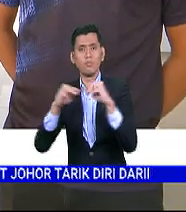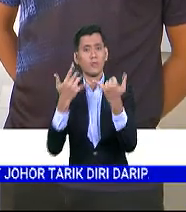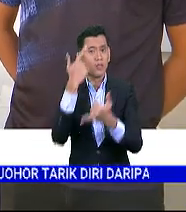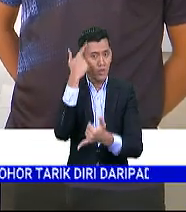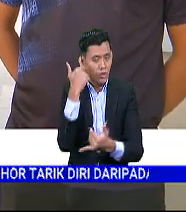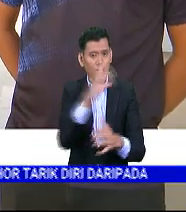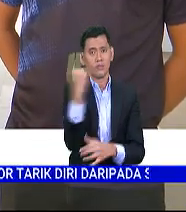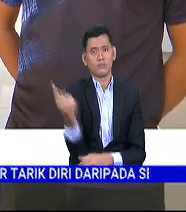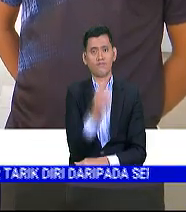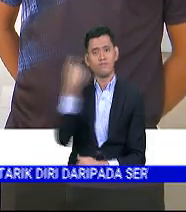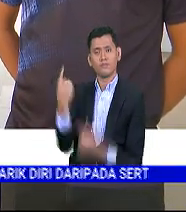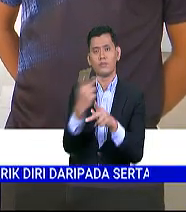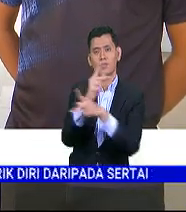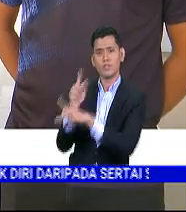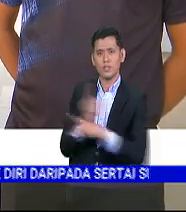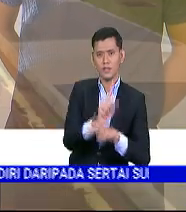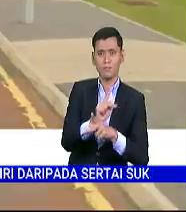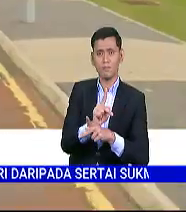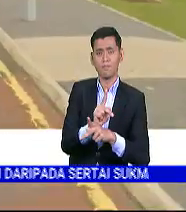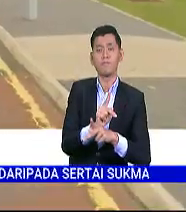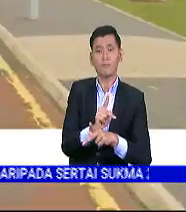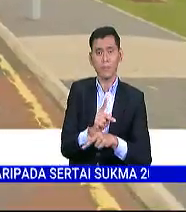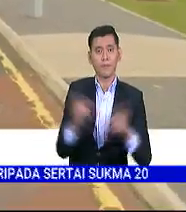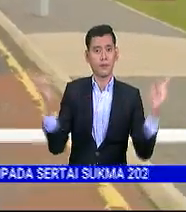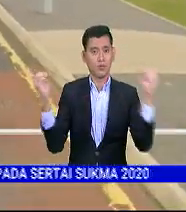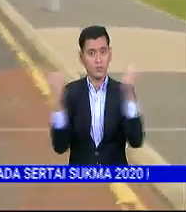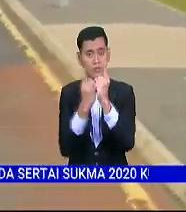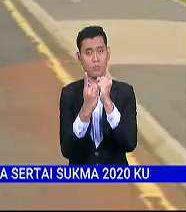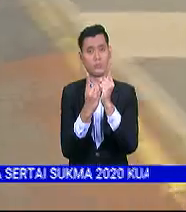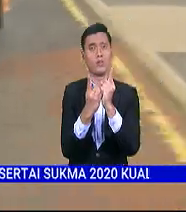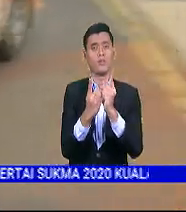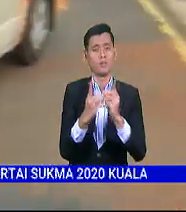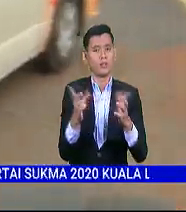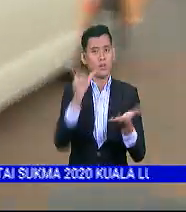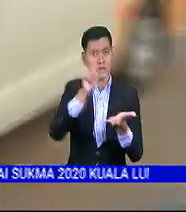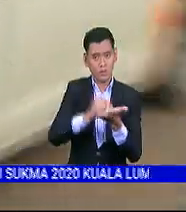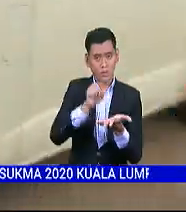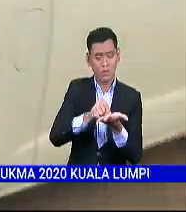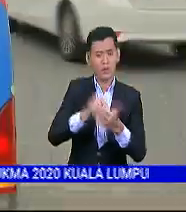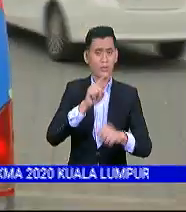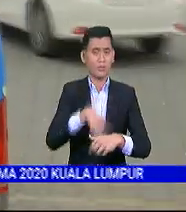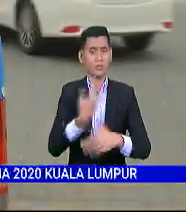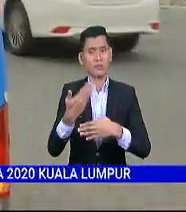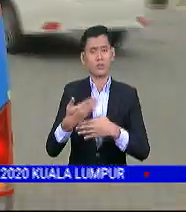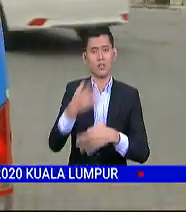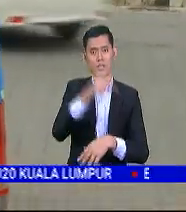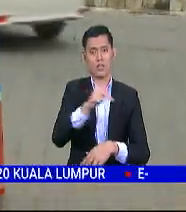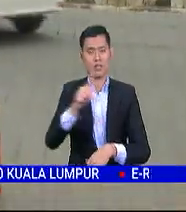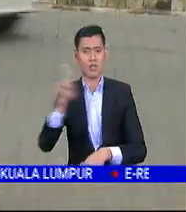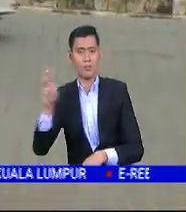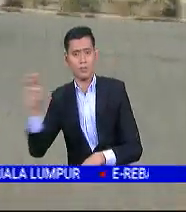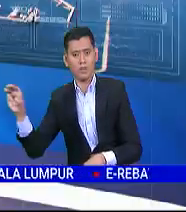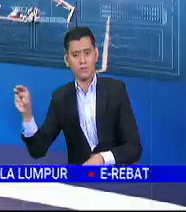dan juga sentiasa siapsiaga dari semasa ke semasa. Beliau ditemui pemerintah di perkarangan Kompleks Kementerian Komunikasi dan Multimedia